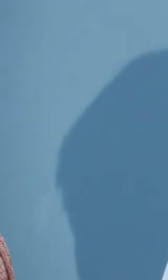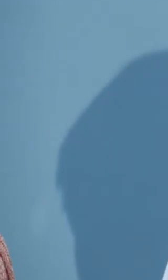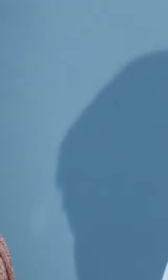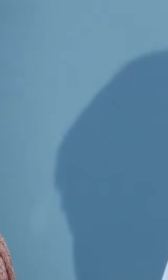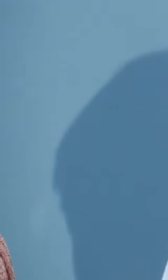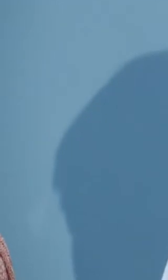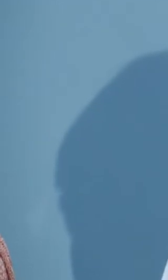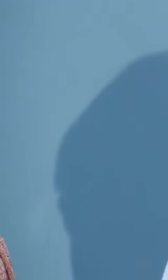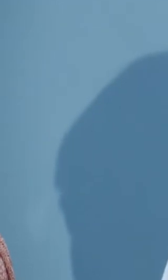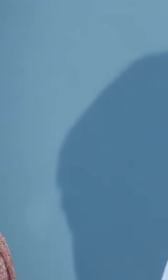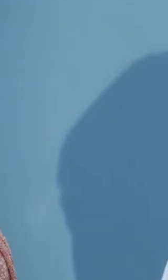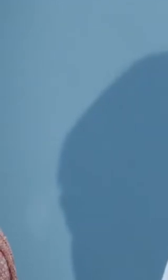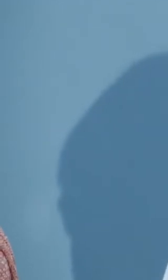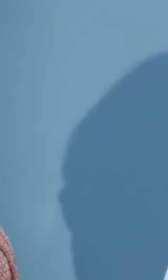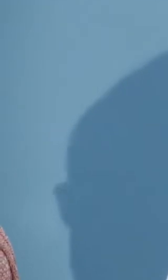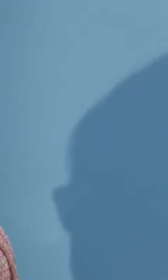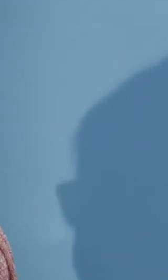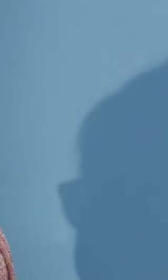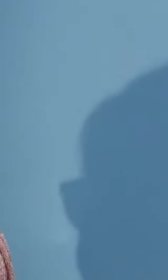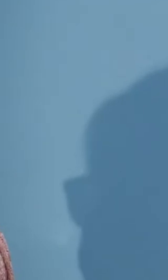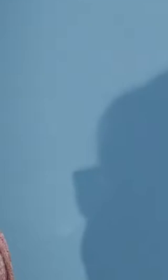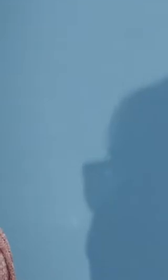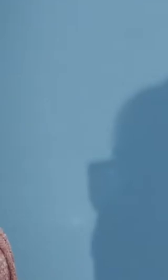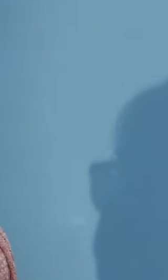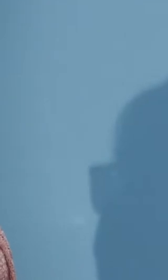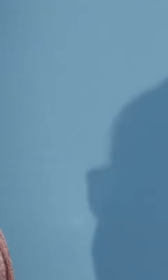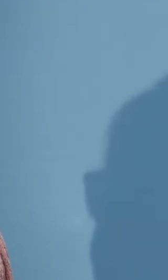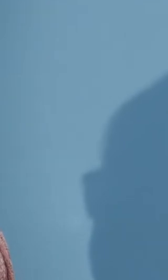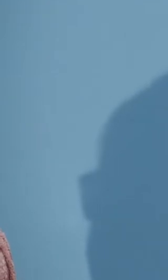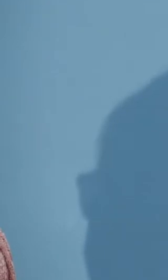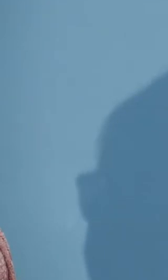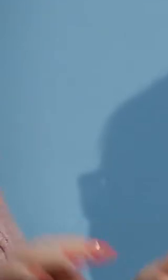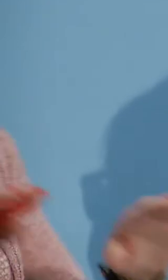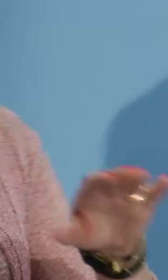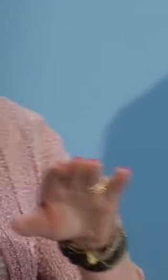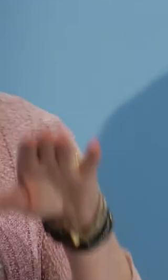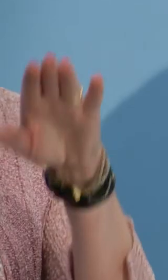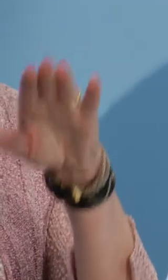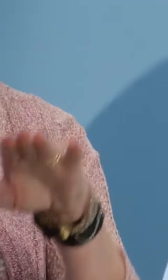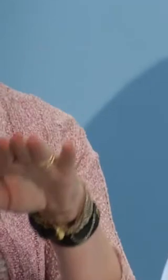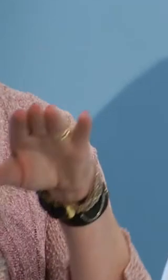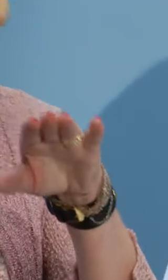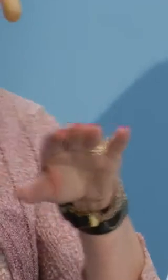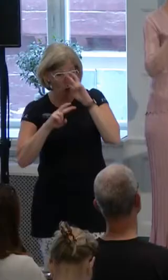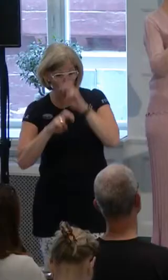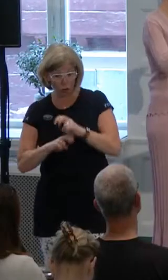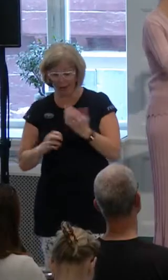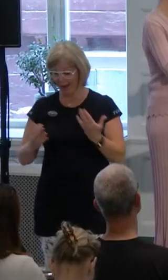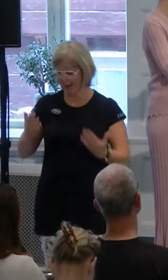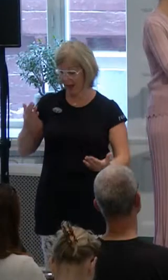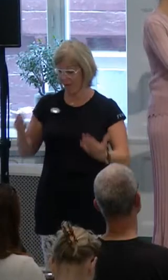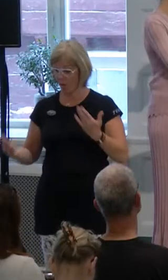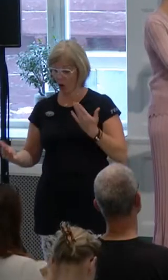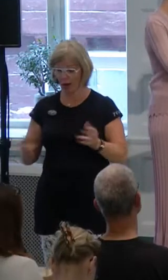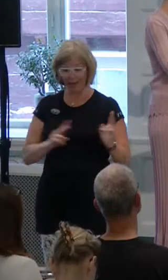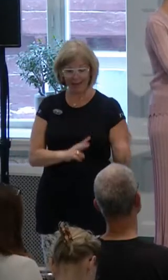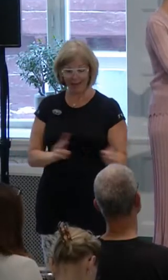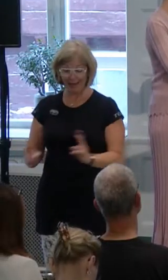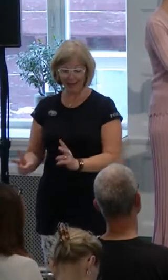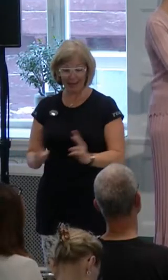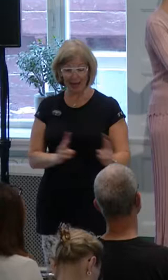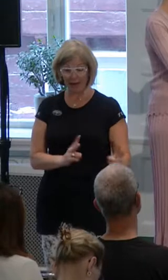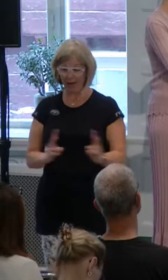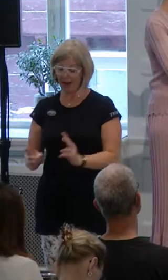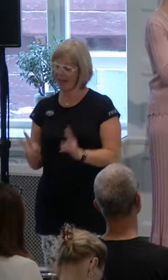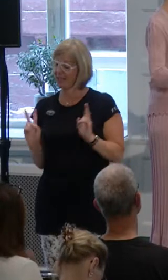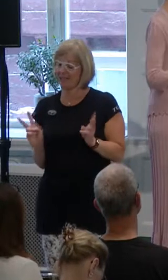och att man är väldigt mycket mer utsatt idag. Men ökningen, förlåt, för mina undersökningen är jämförande. Mm. Den är liknande, den är